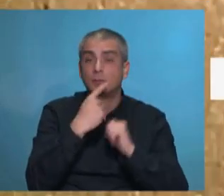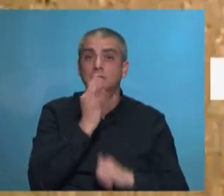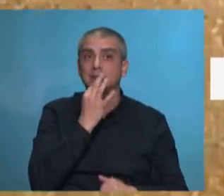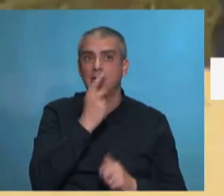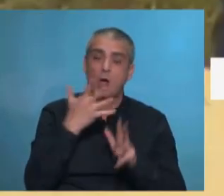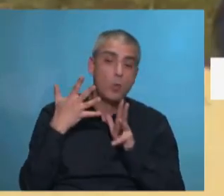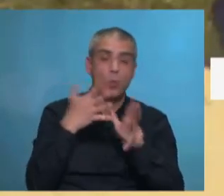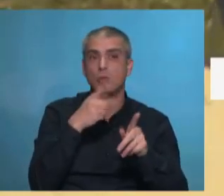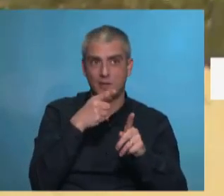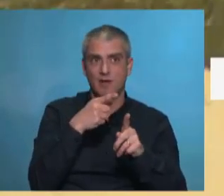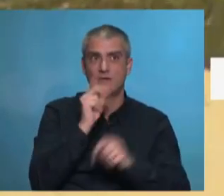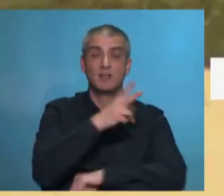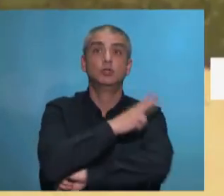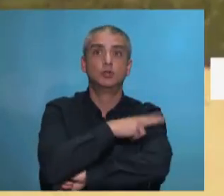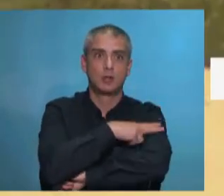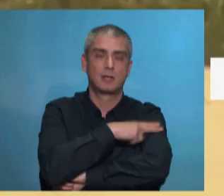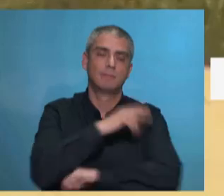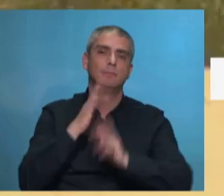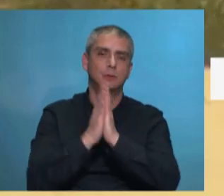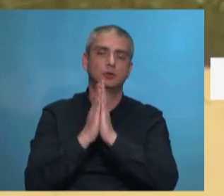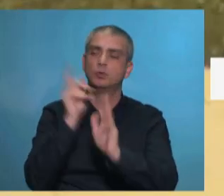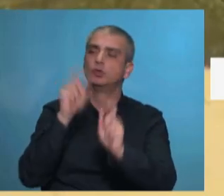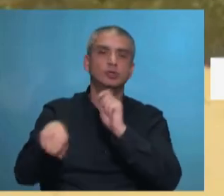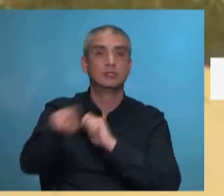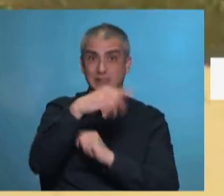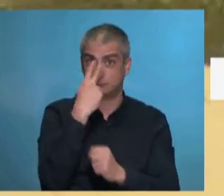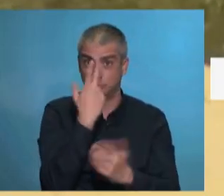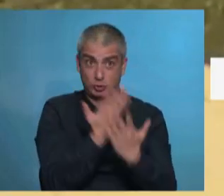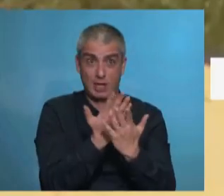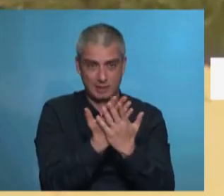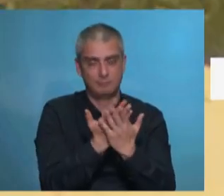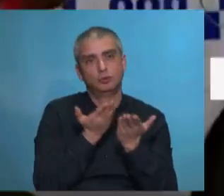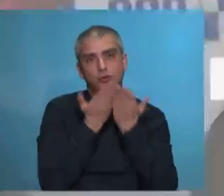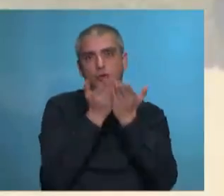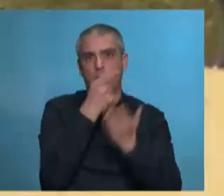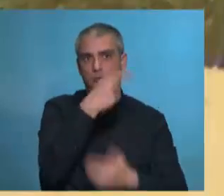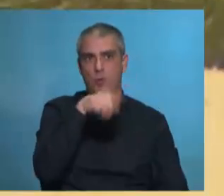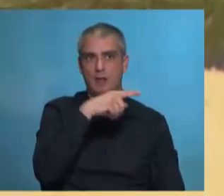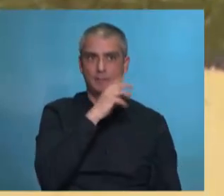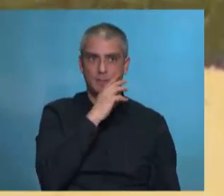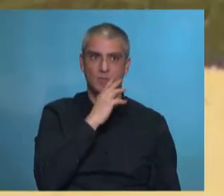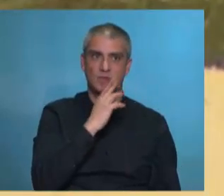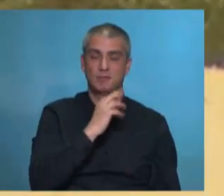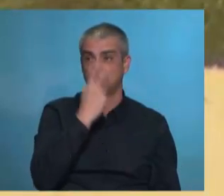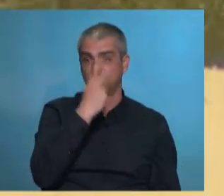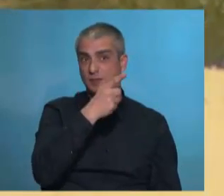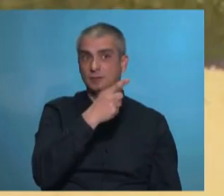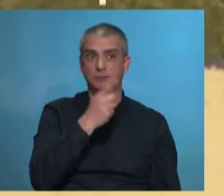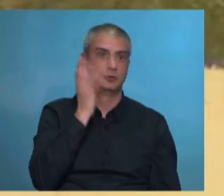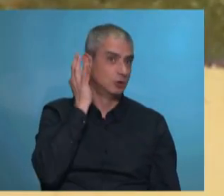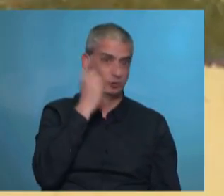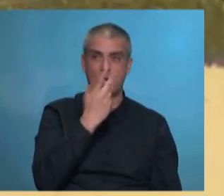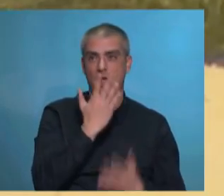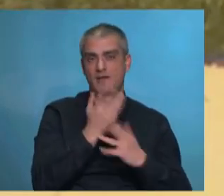הותקפה, ואילו השוטרים ביקשו סיוע מאזרחים שהיו עדים לאירוע הזה. It's apparent or it seems that the female has